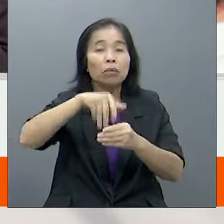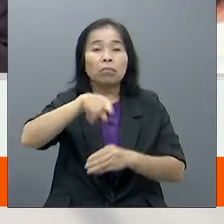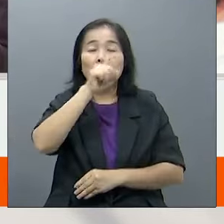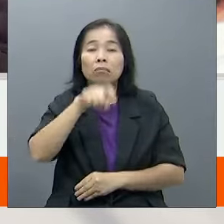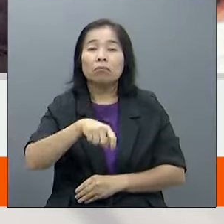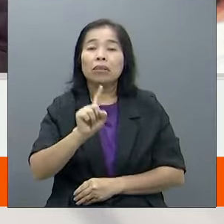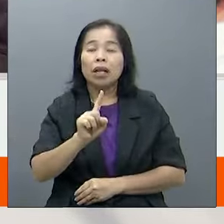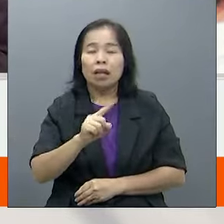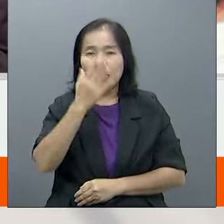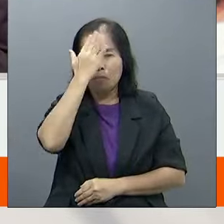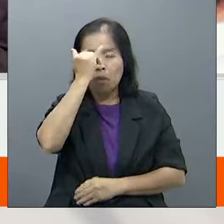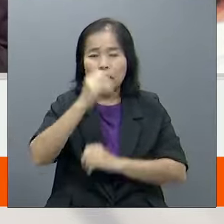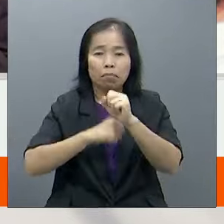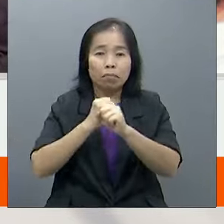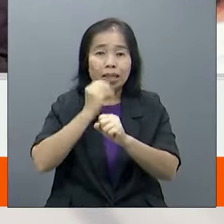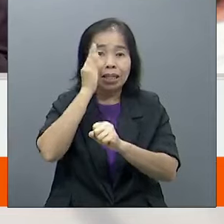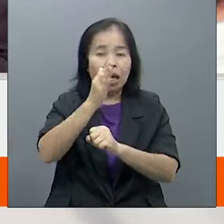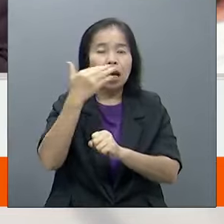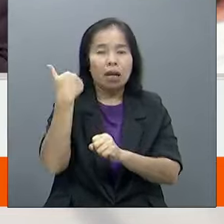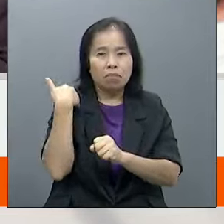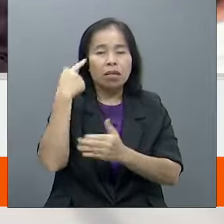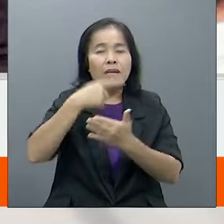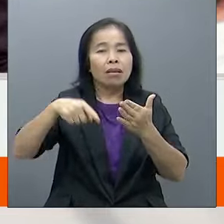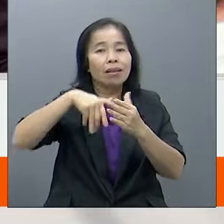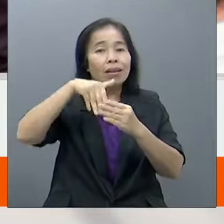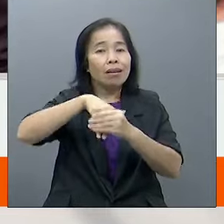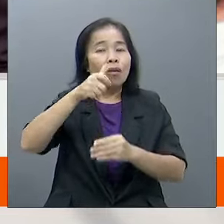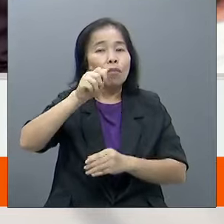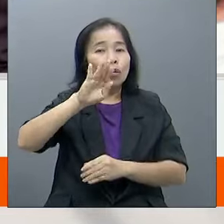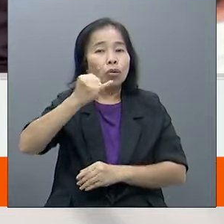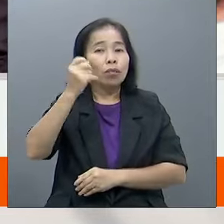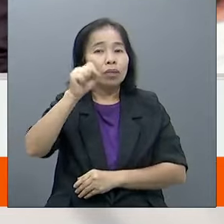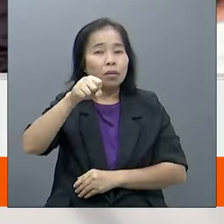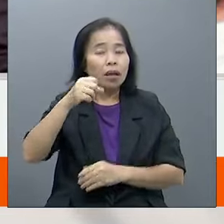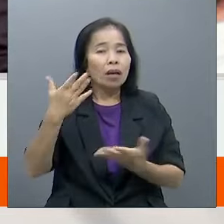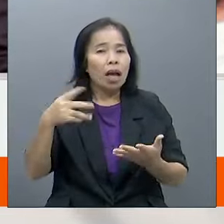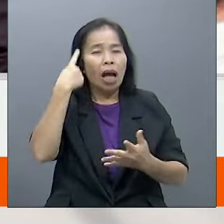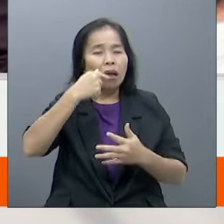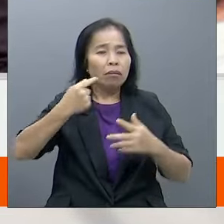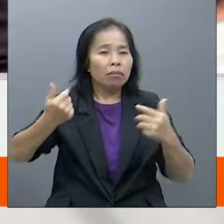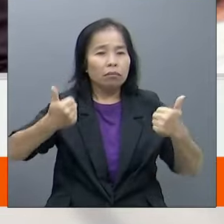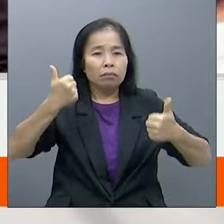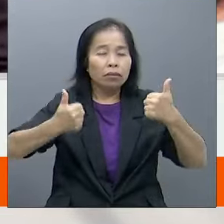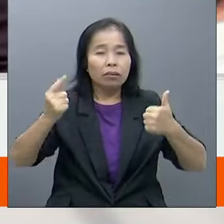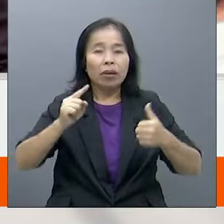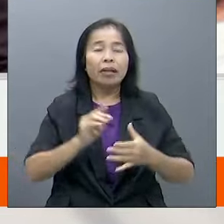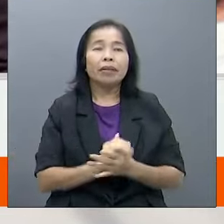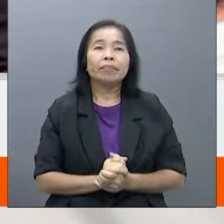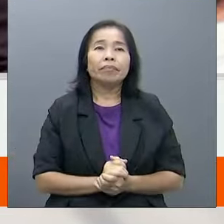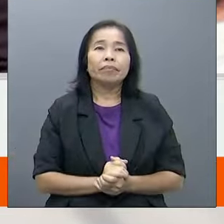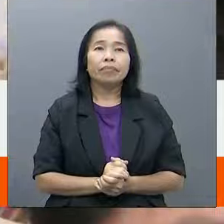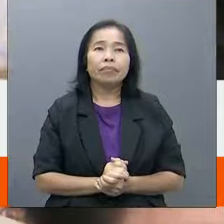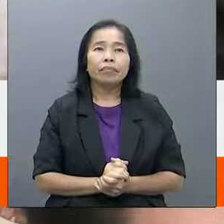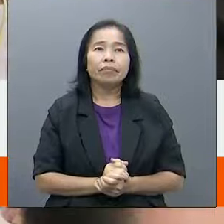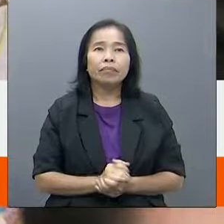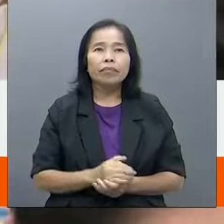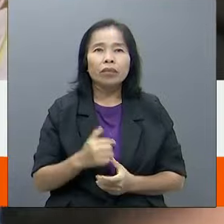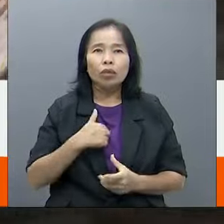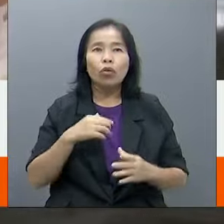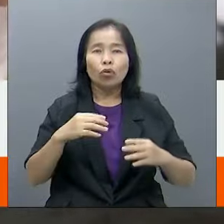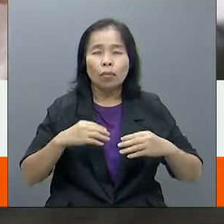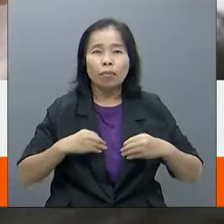ตอนนี้พรรคเพื่อไทยกับก้าวไกลตอนนี้ใครนำหรือว่าคู่ขนานกันไปยังไงบ้างครับ ผมคิดว่าต้องยอมรับก่อนนะ